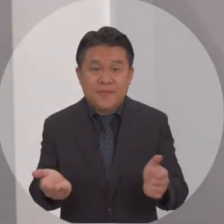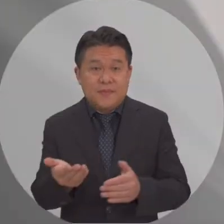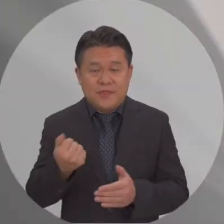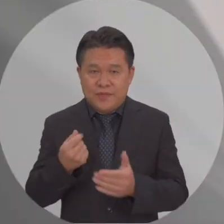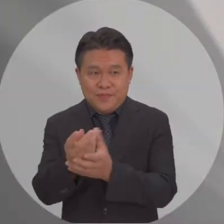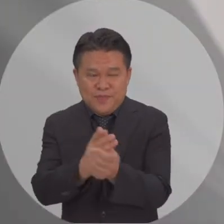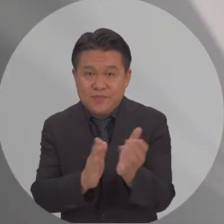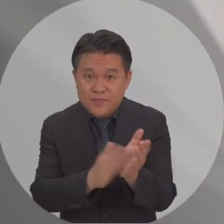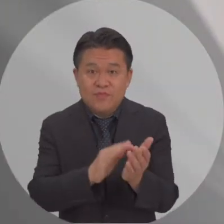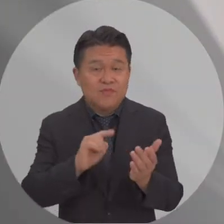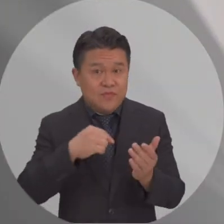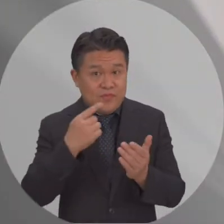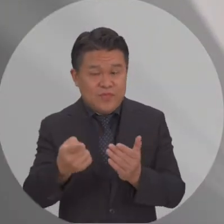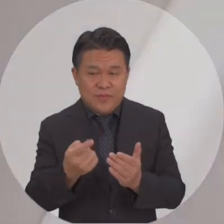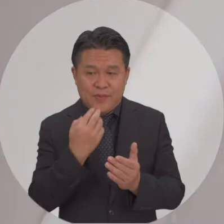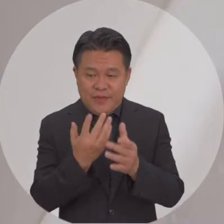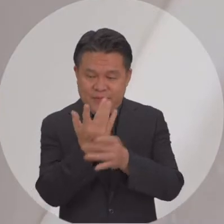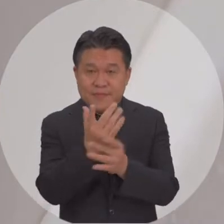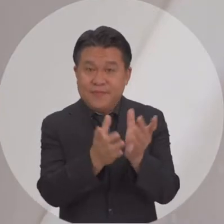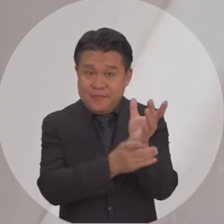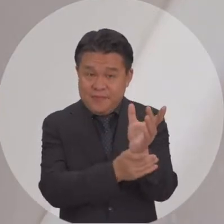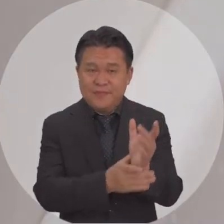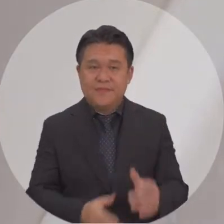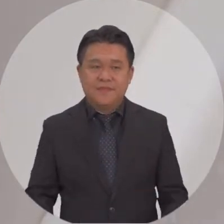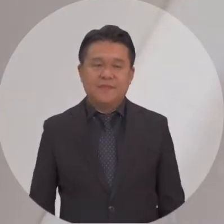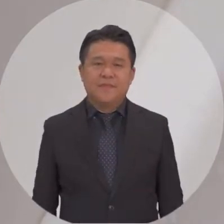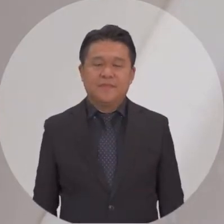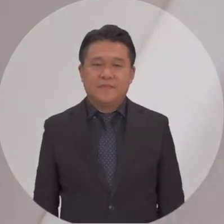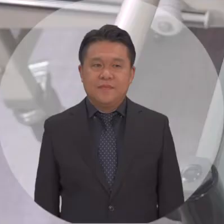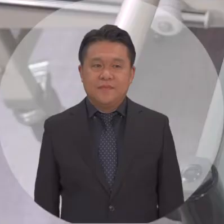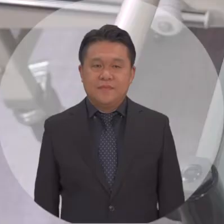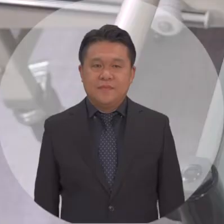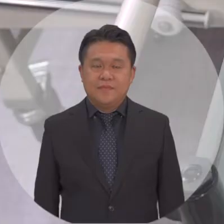진행 전 손을 씻고 일회용 장갑을 손에 뜁니다